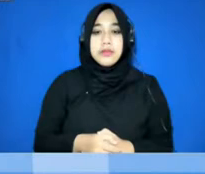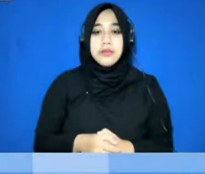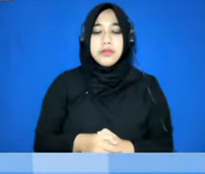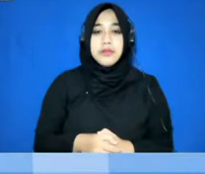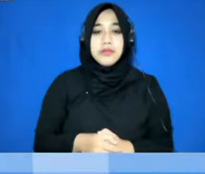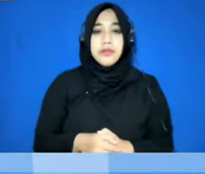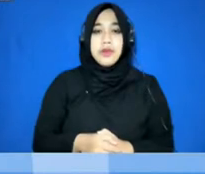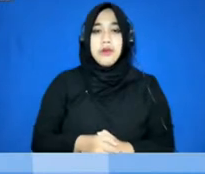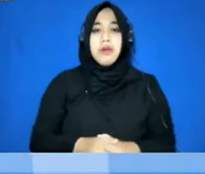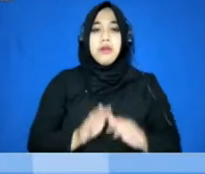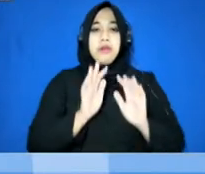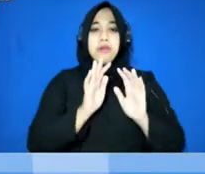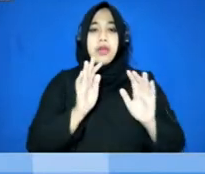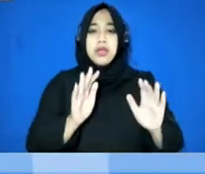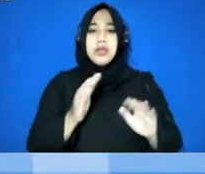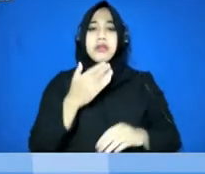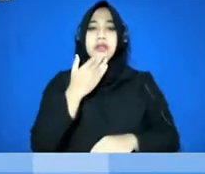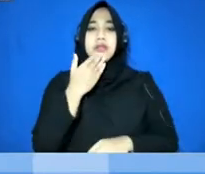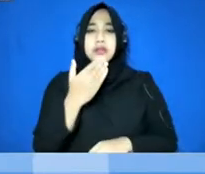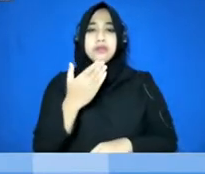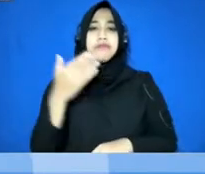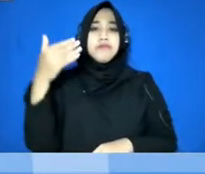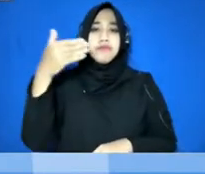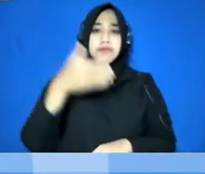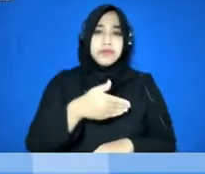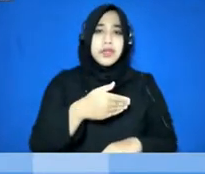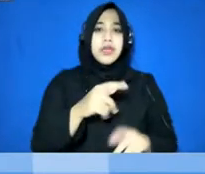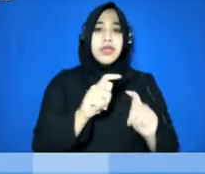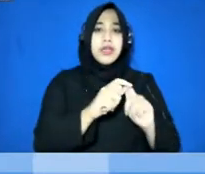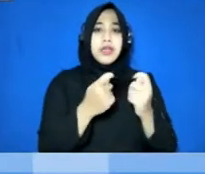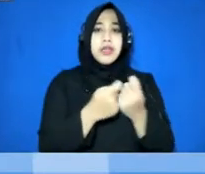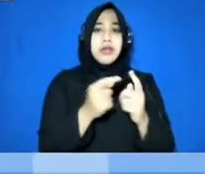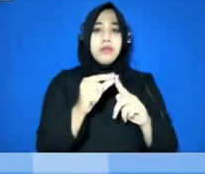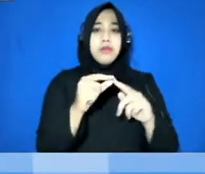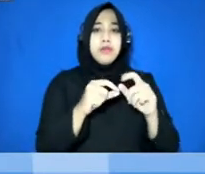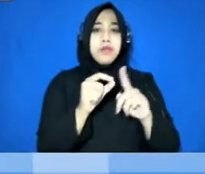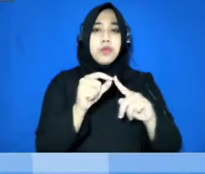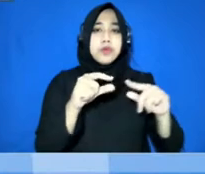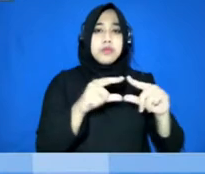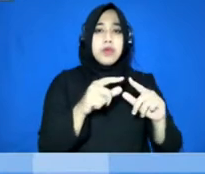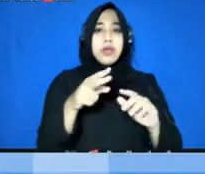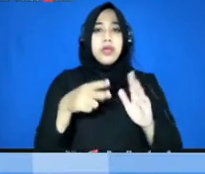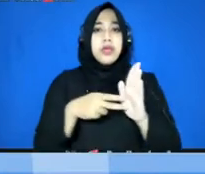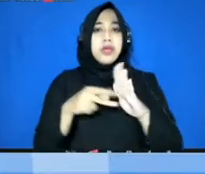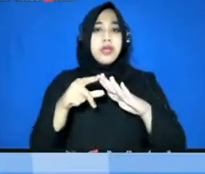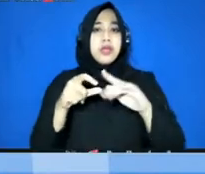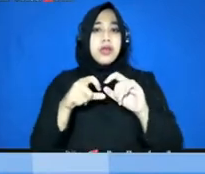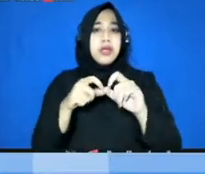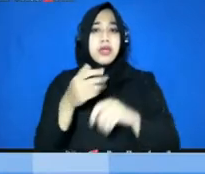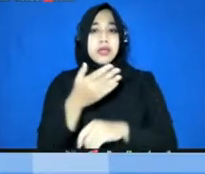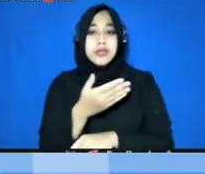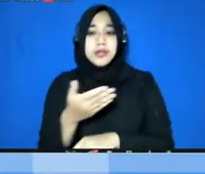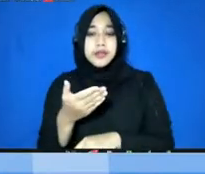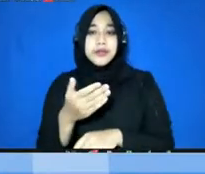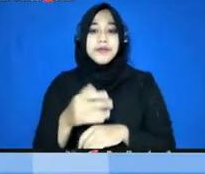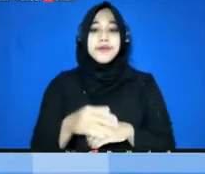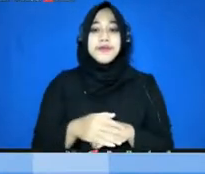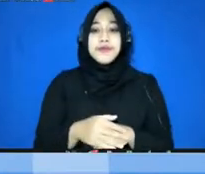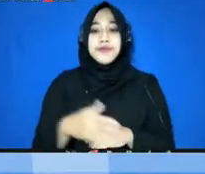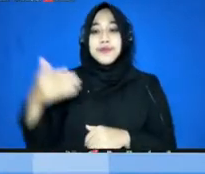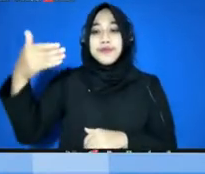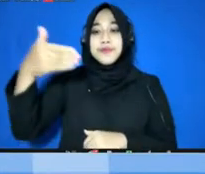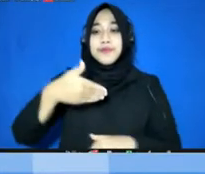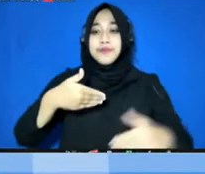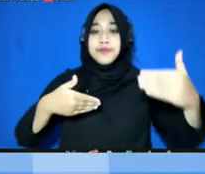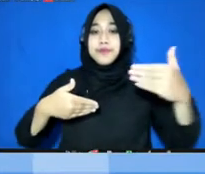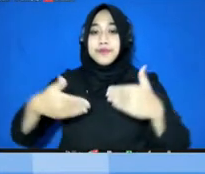Terima kasih banyak atas kunjungannya kepada tim Puspa, Nakes, dan Puskesmas Jejawai atas kunjungannya